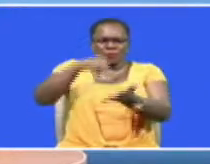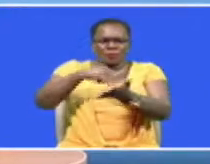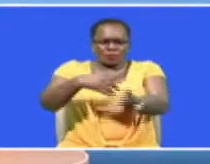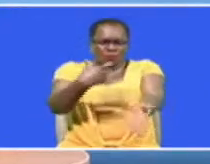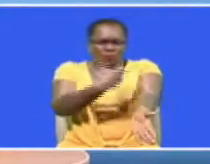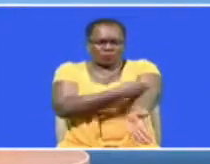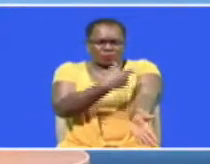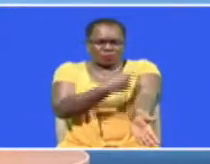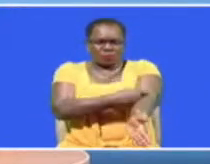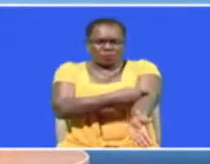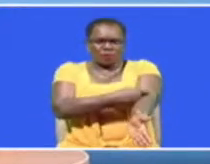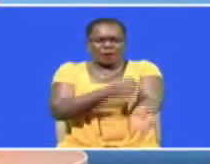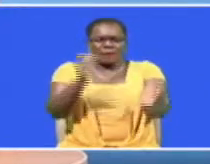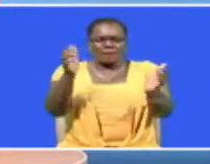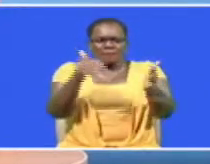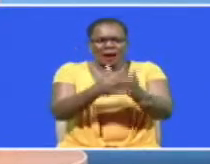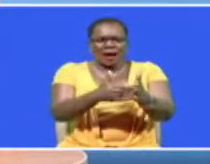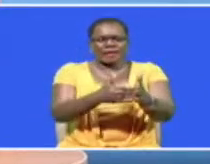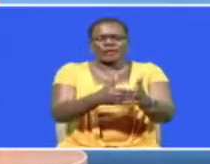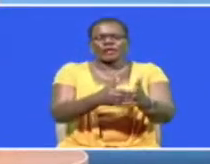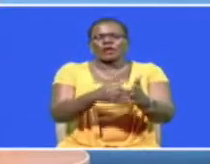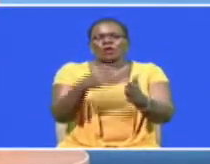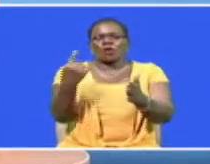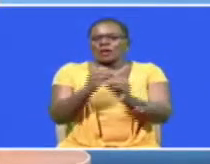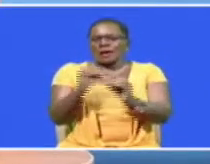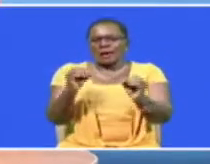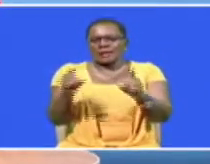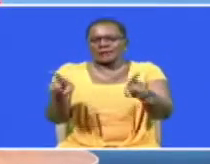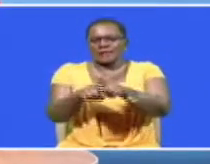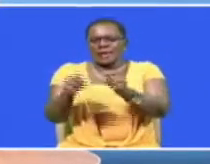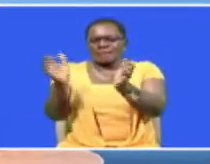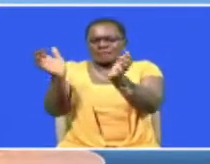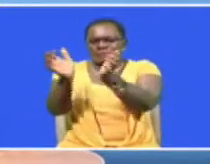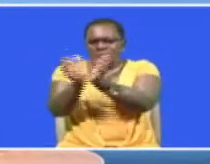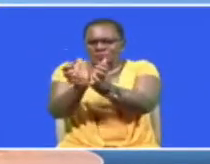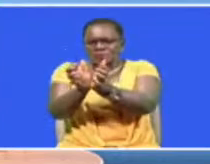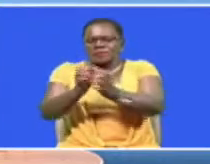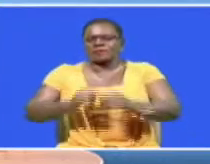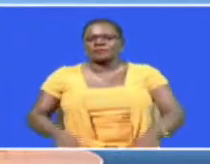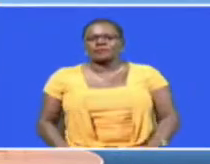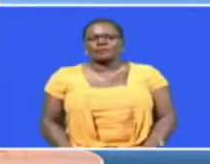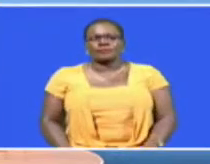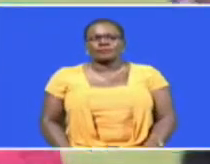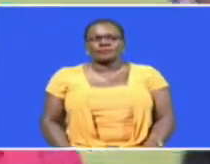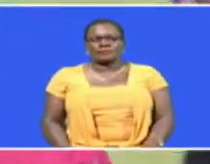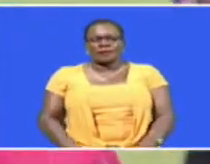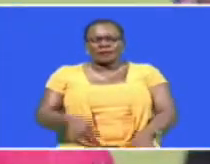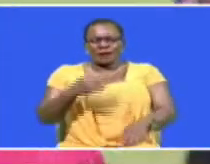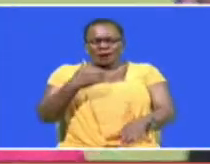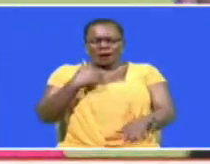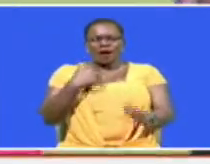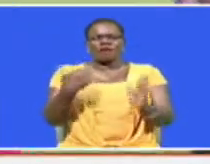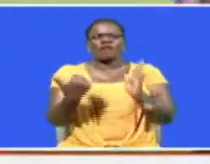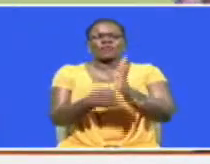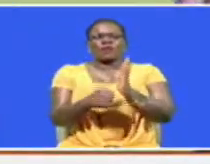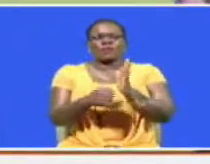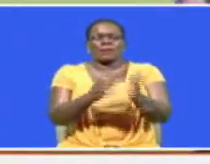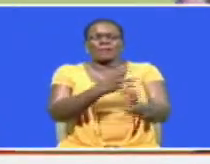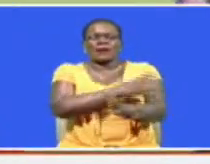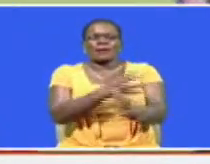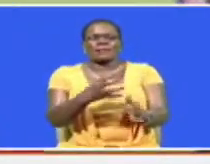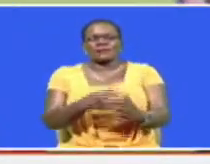the vice are not only banned but also jailed to deter others from doing it. Kuna shida ile ya